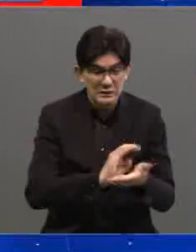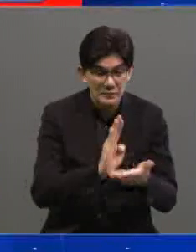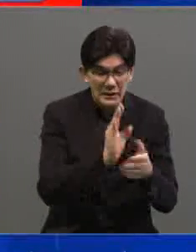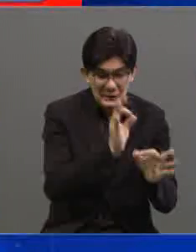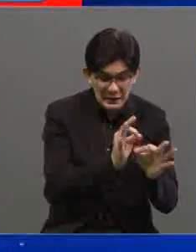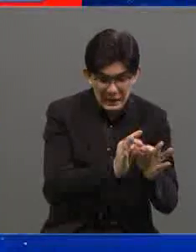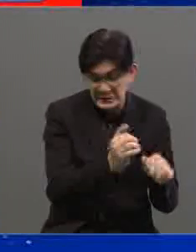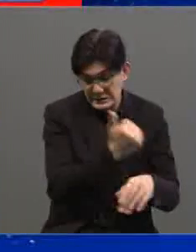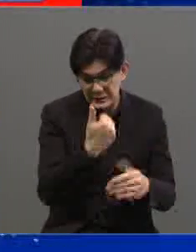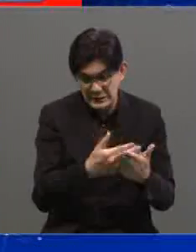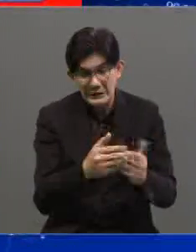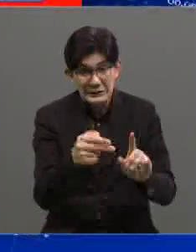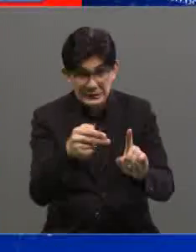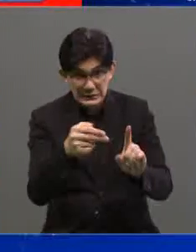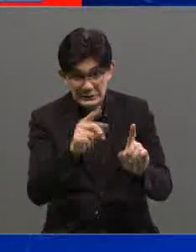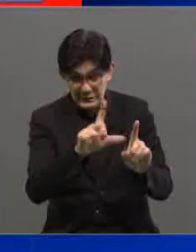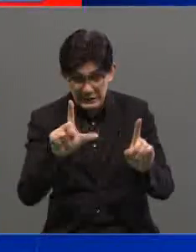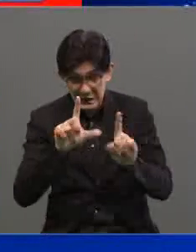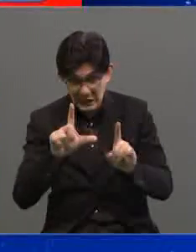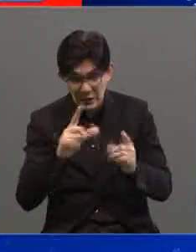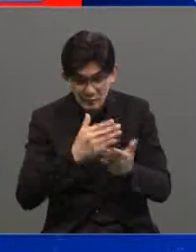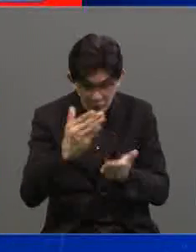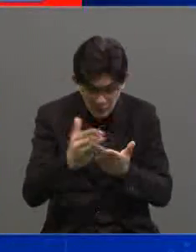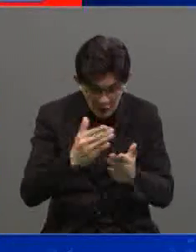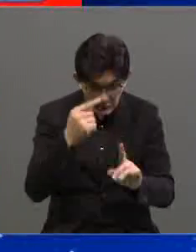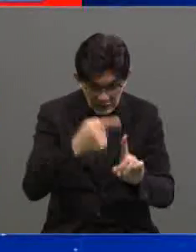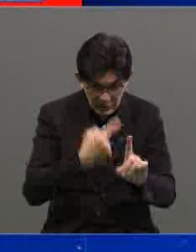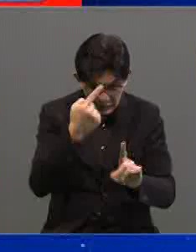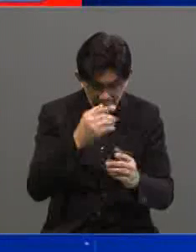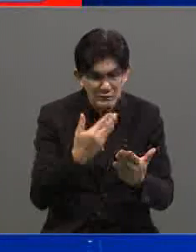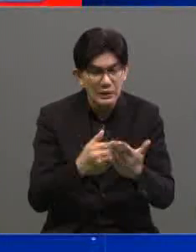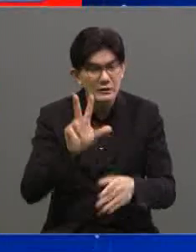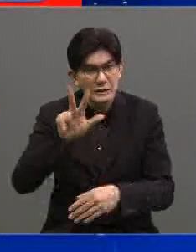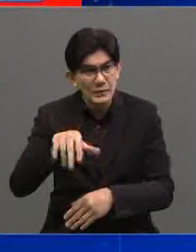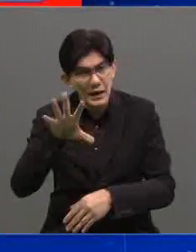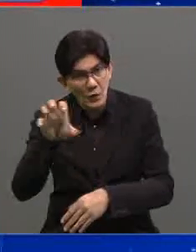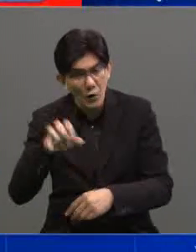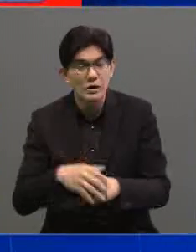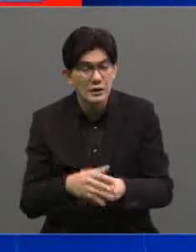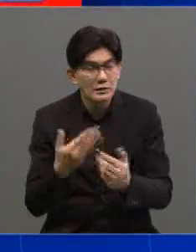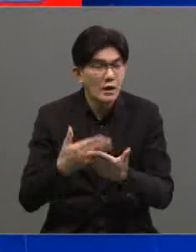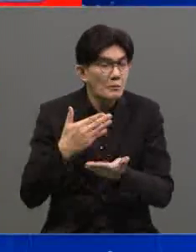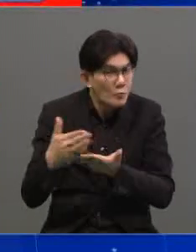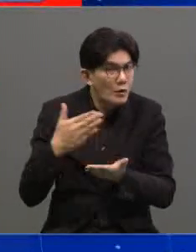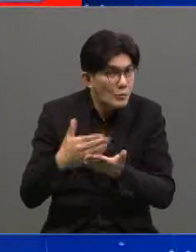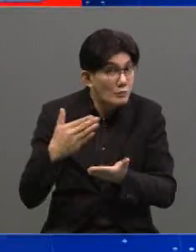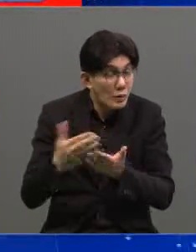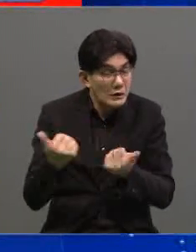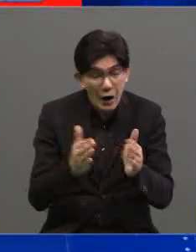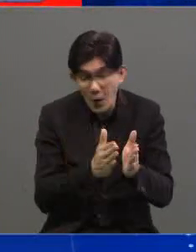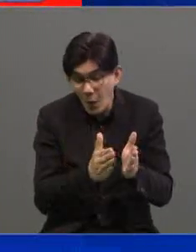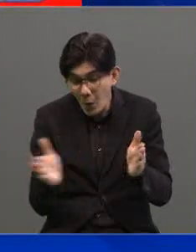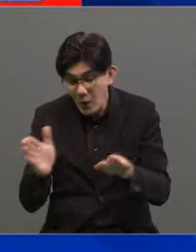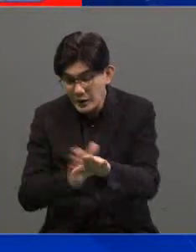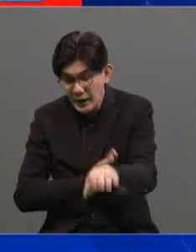การเงินอื่นเนี่ยวงเงิน1ล้านบาทผ่อนชำระต่อเดือนเพียง 3,500 บาทแล้วก็สามารถผ่อนชำระในอัตรานี้ยาวน